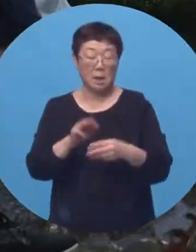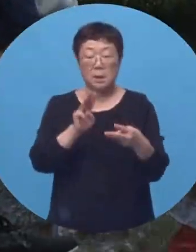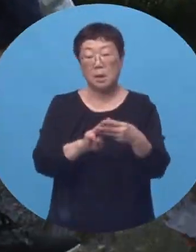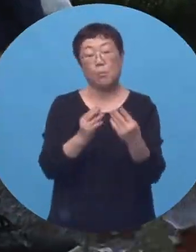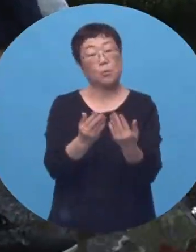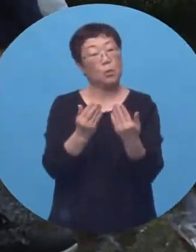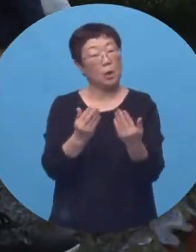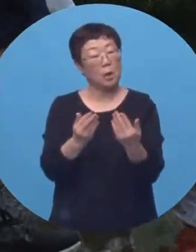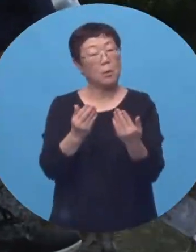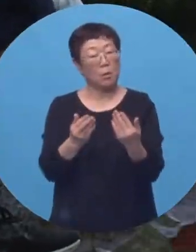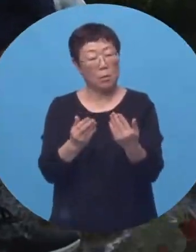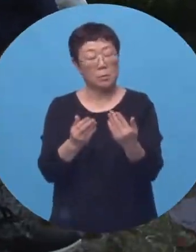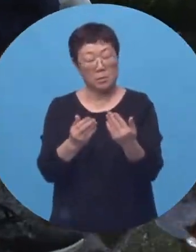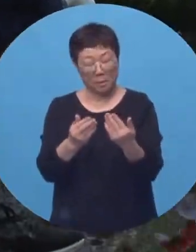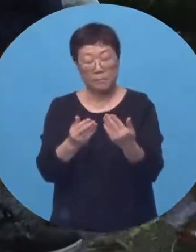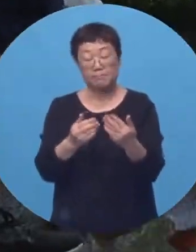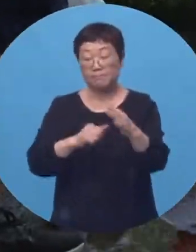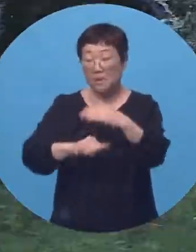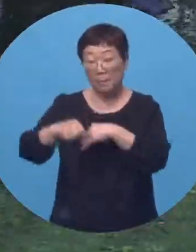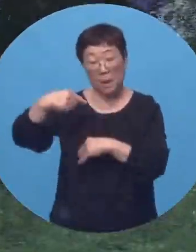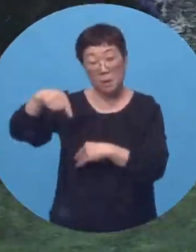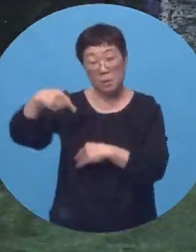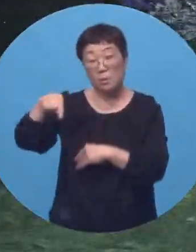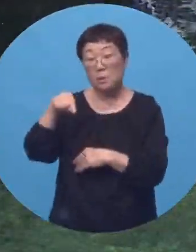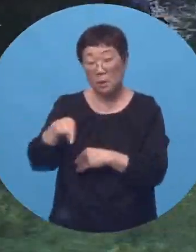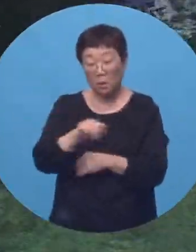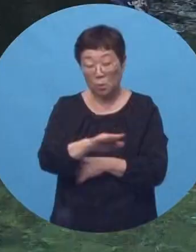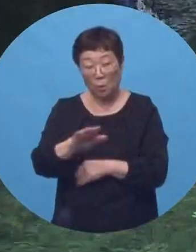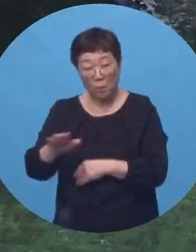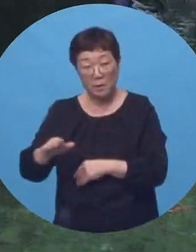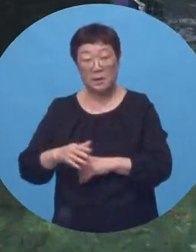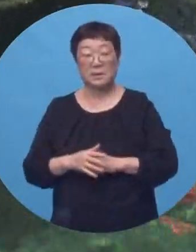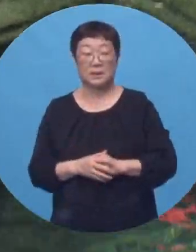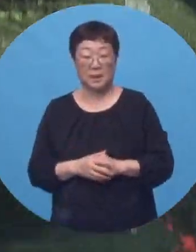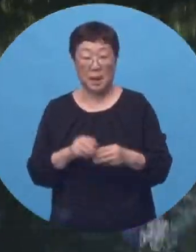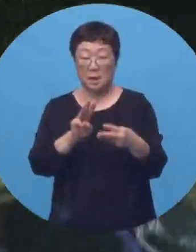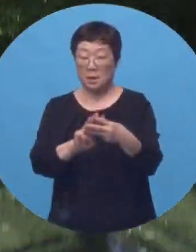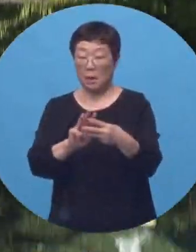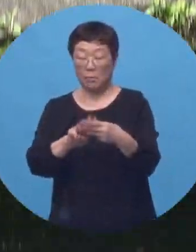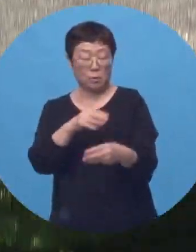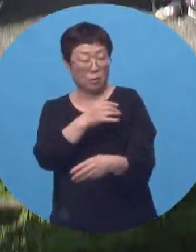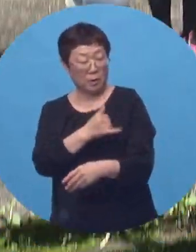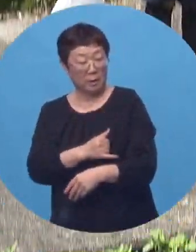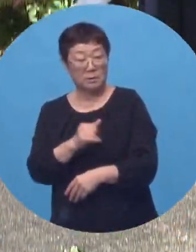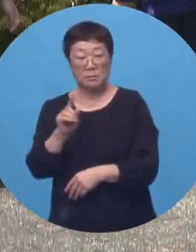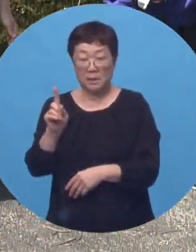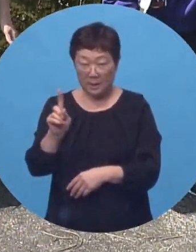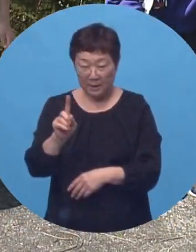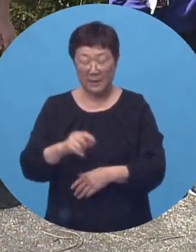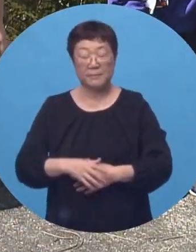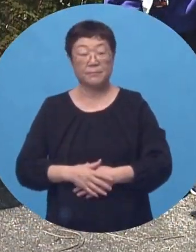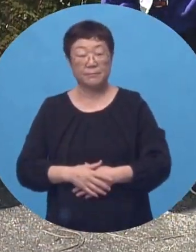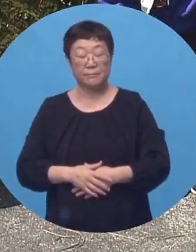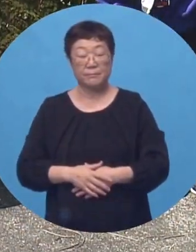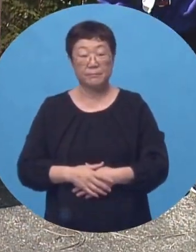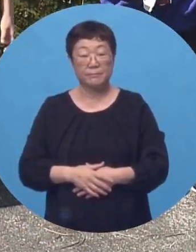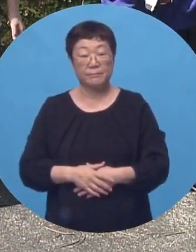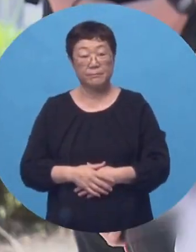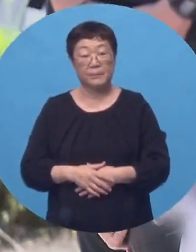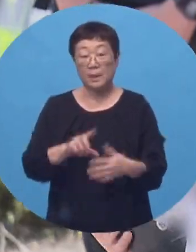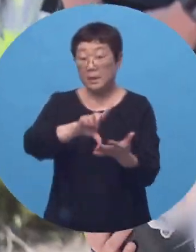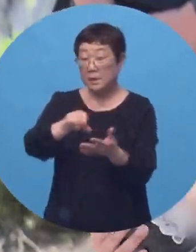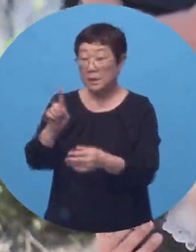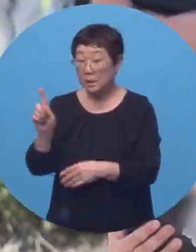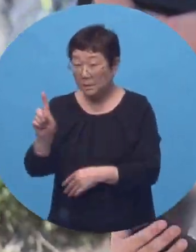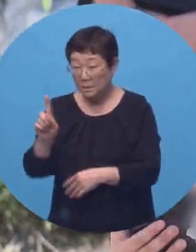校っていうこの出前授業で生徒たちにこの田んぼの役割とか、それから地